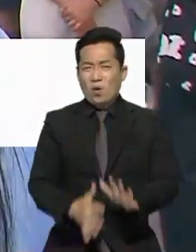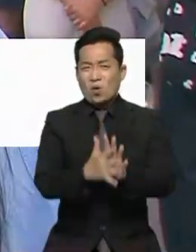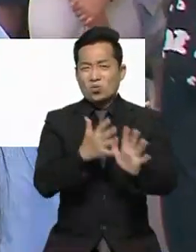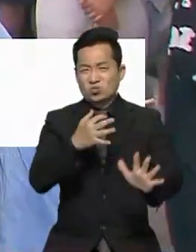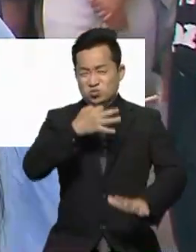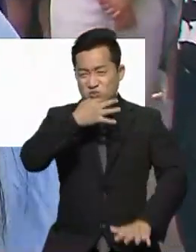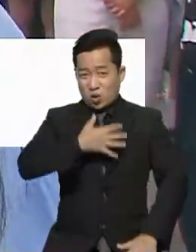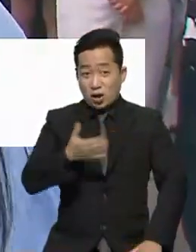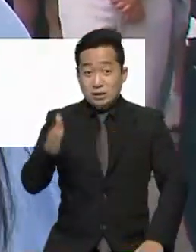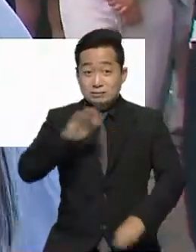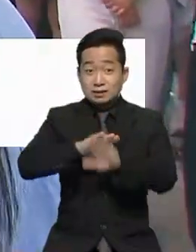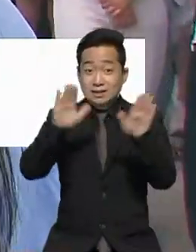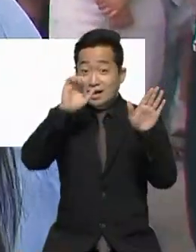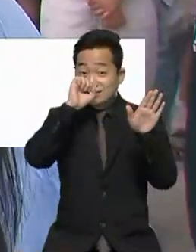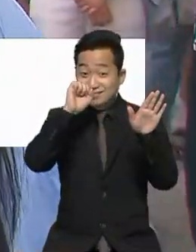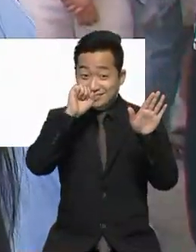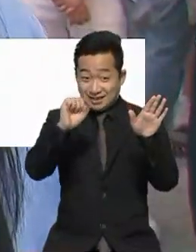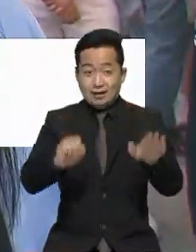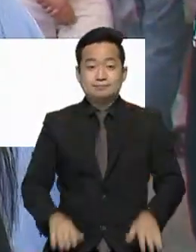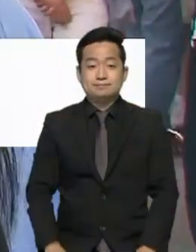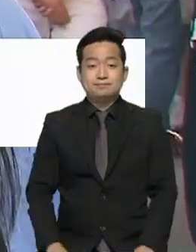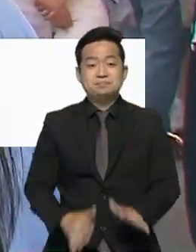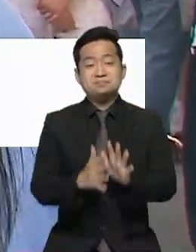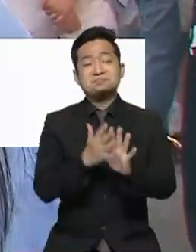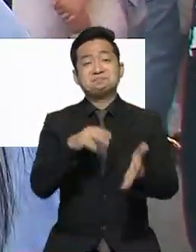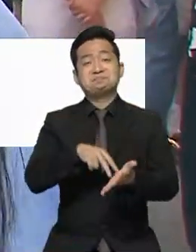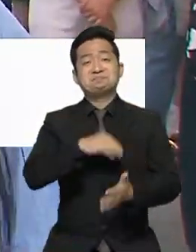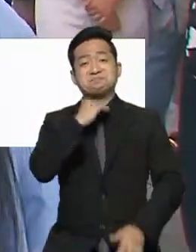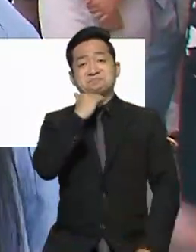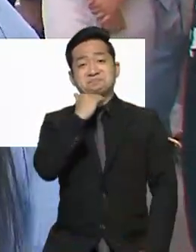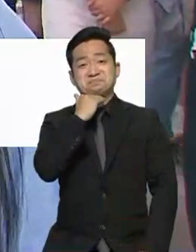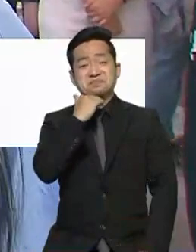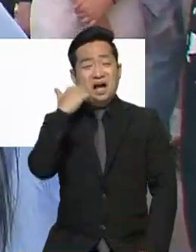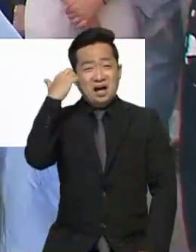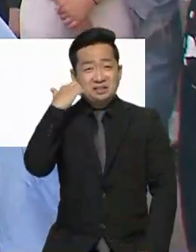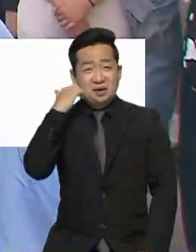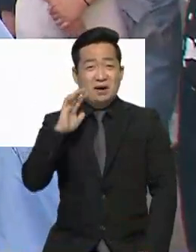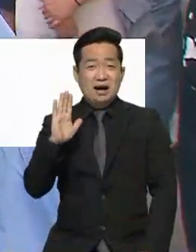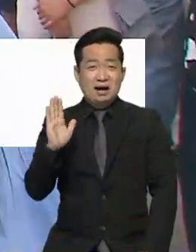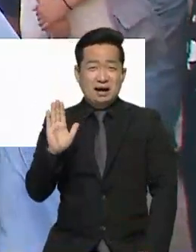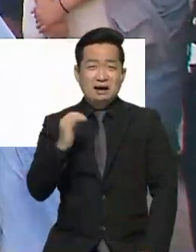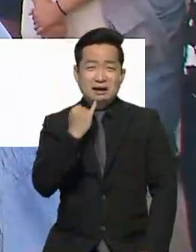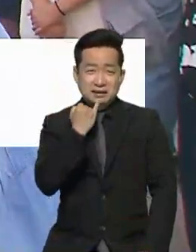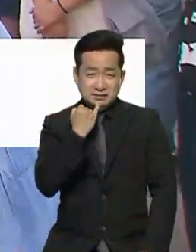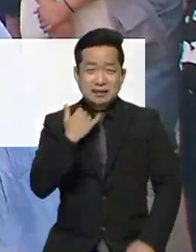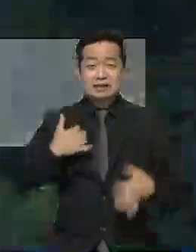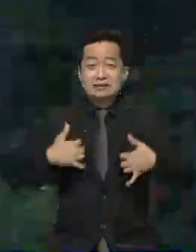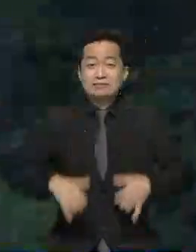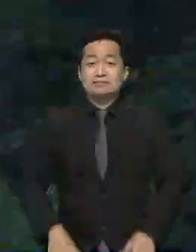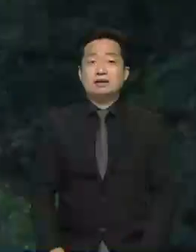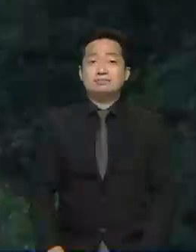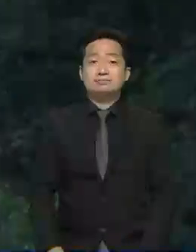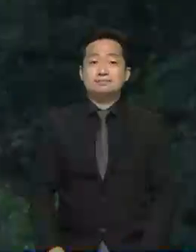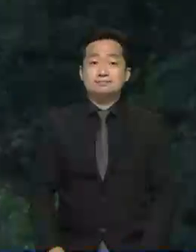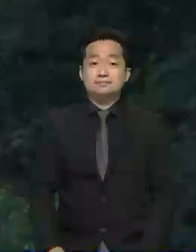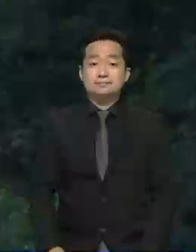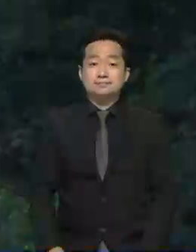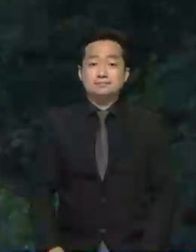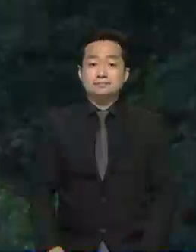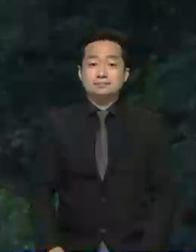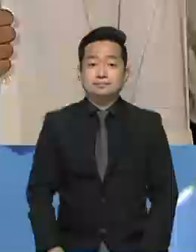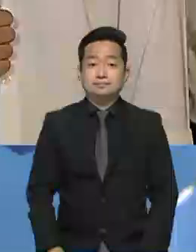힘들었는데 오늘 그래도 날씨가 좋아가지고 줄 서는데 뭐 그렇게 막 덥거나 그러지 않아서 재밌는 것 같아요. 네.